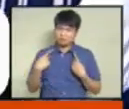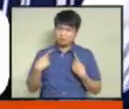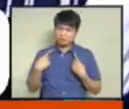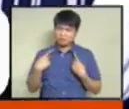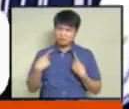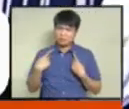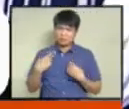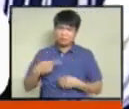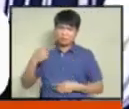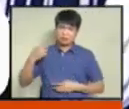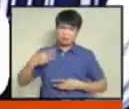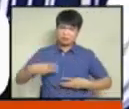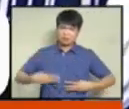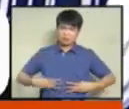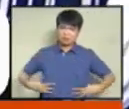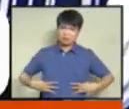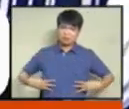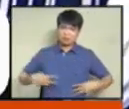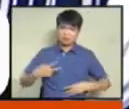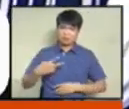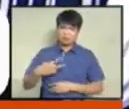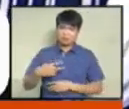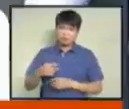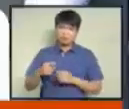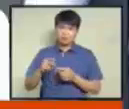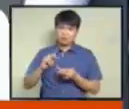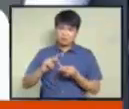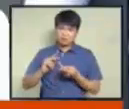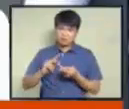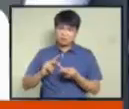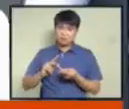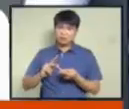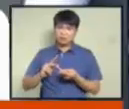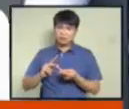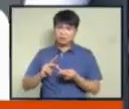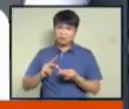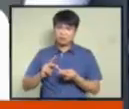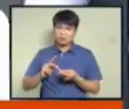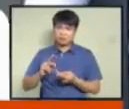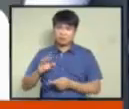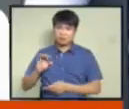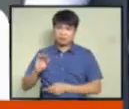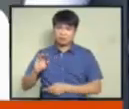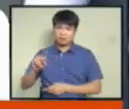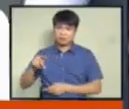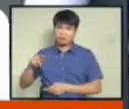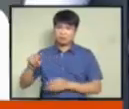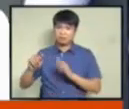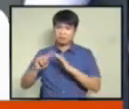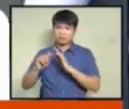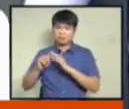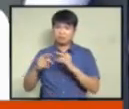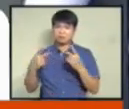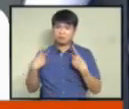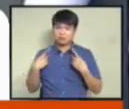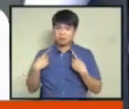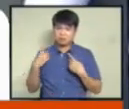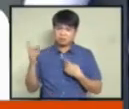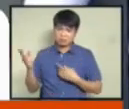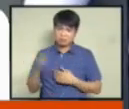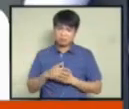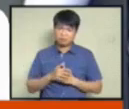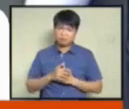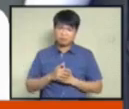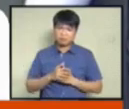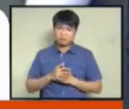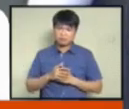the high waist to pair up with the crop tops ganun. So we have those. We